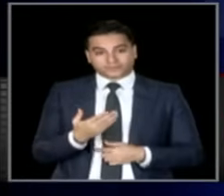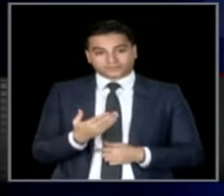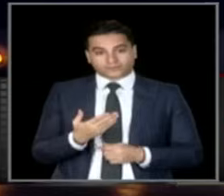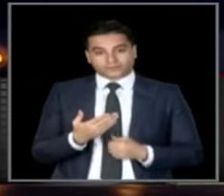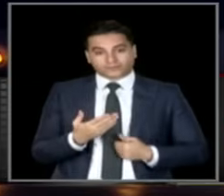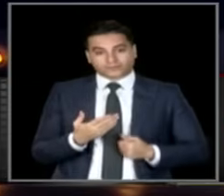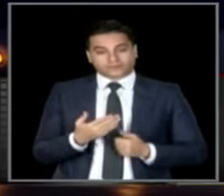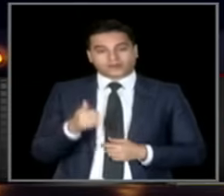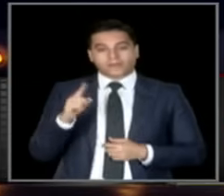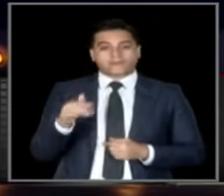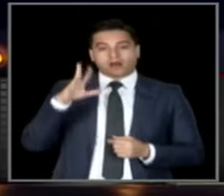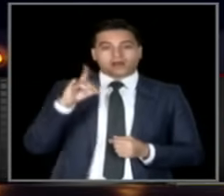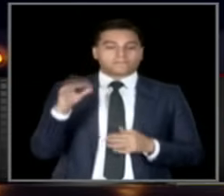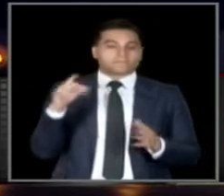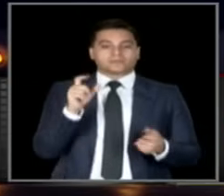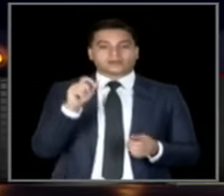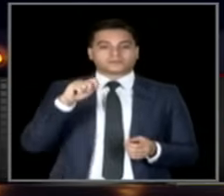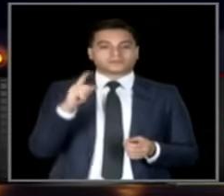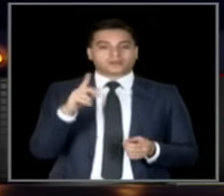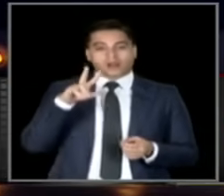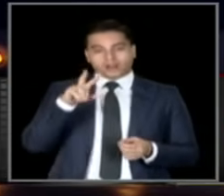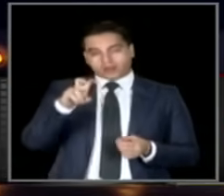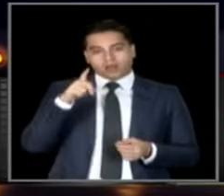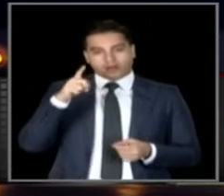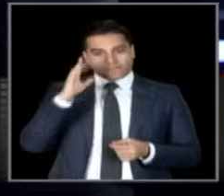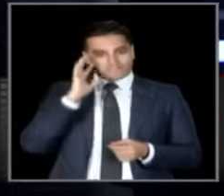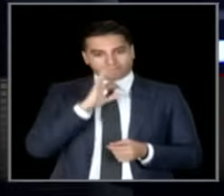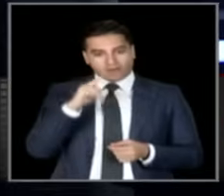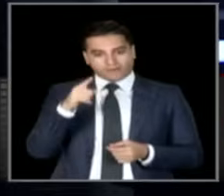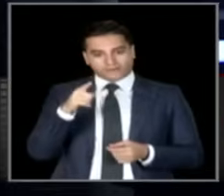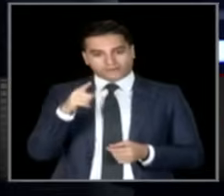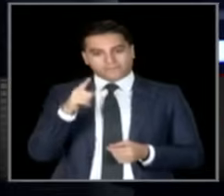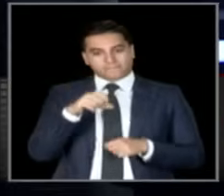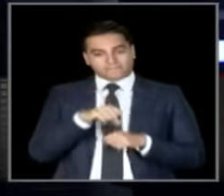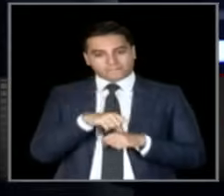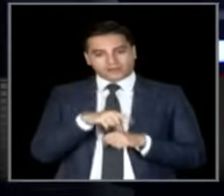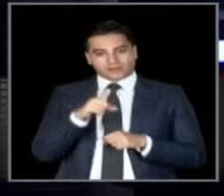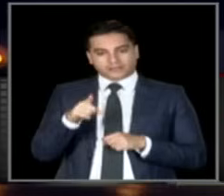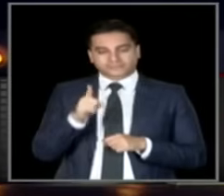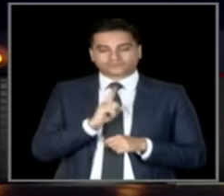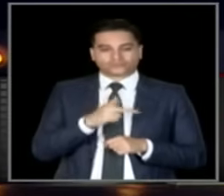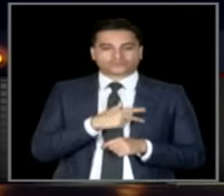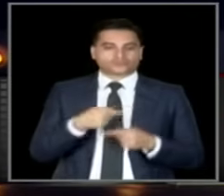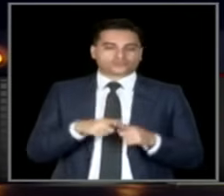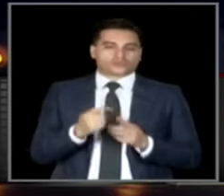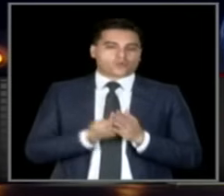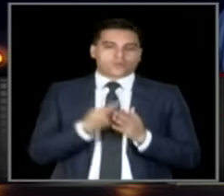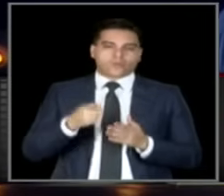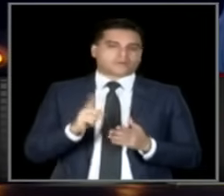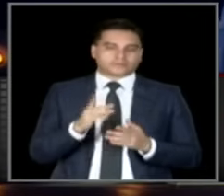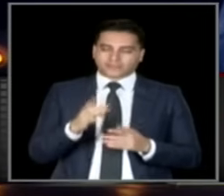الله. إبراهيم نصر الله ليه الملهاة الفلسطينية والمأساة الفلسطينية. يوسف